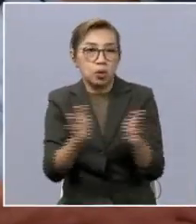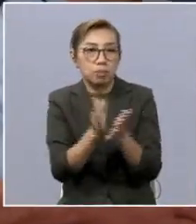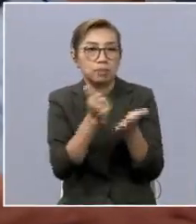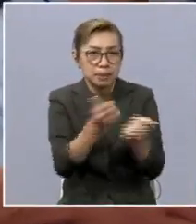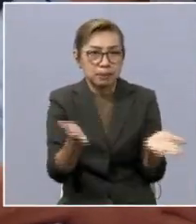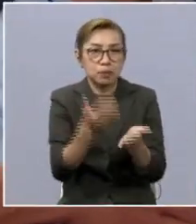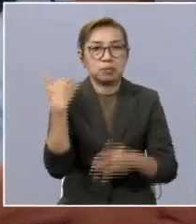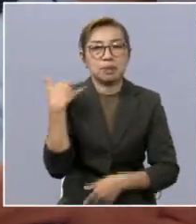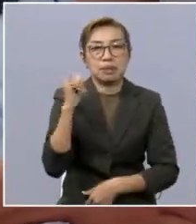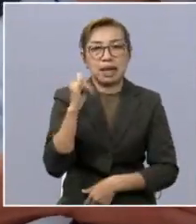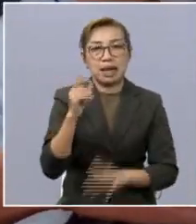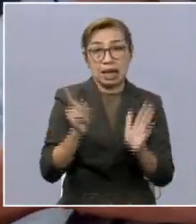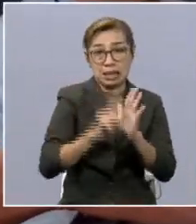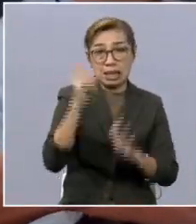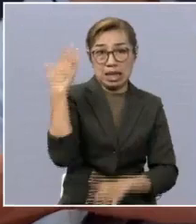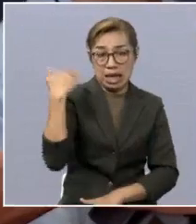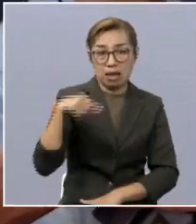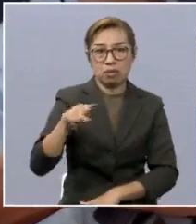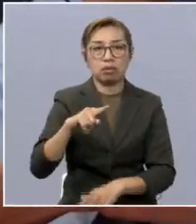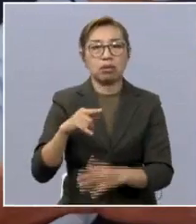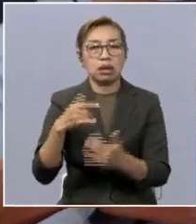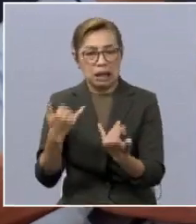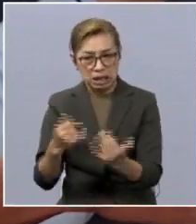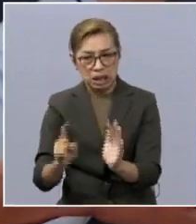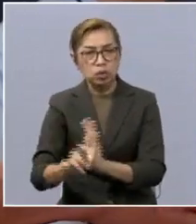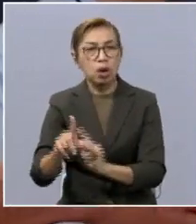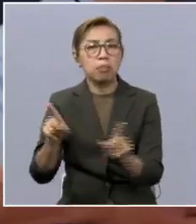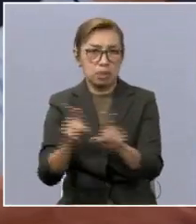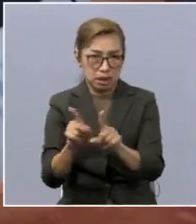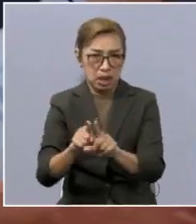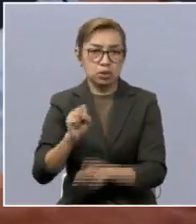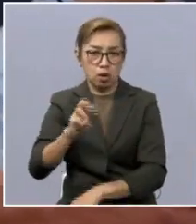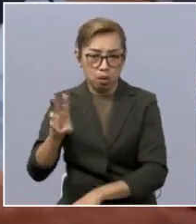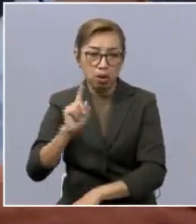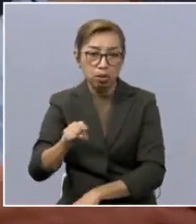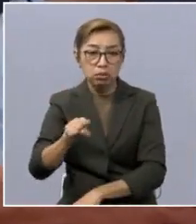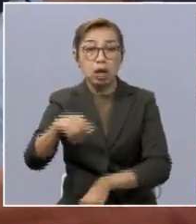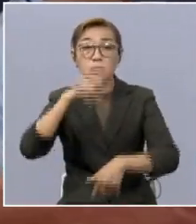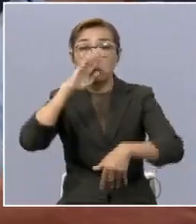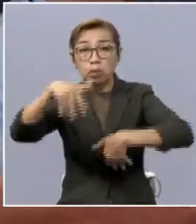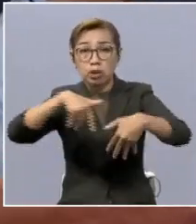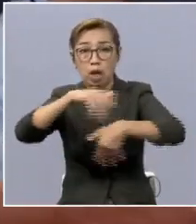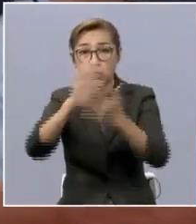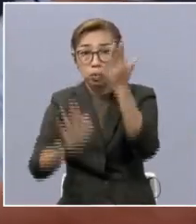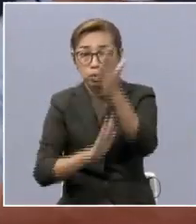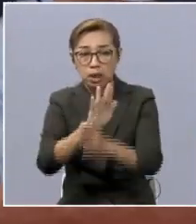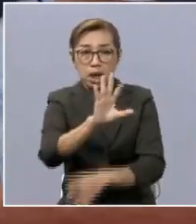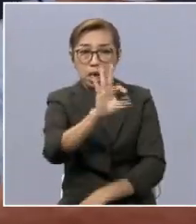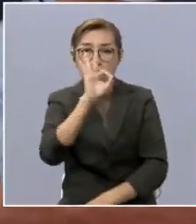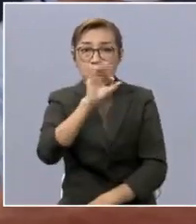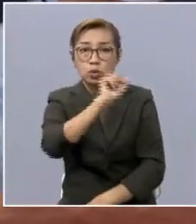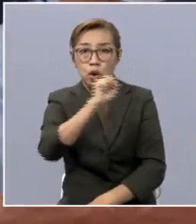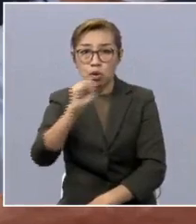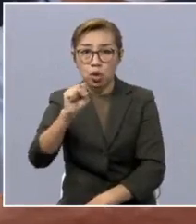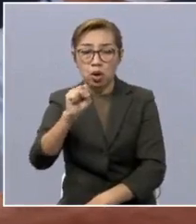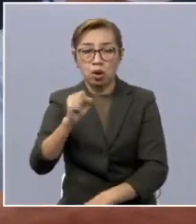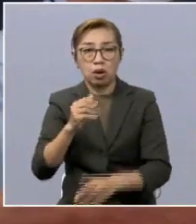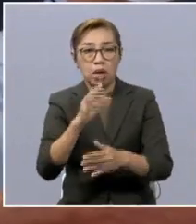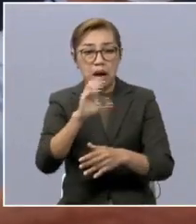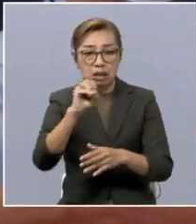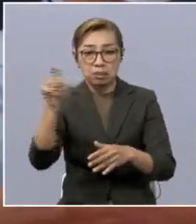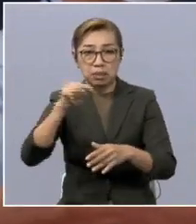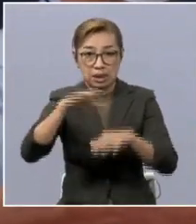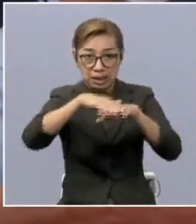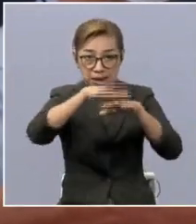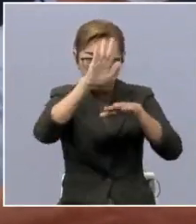สว.ก็น่าจะเคารพเสียงข้างมากได้เมื่อประชาชนจำนวนมากเลือกพรรคเพื่อไทยมาเกินครึ่งของสภาแล้วสมควรบริห